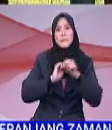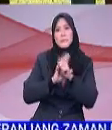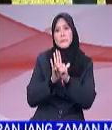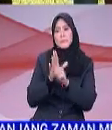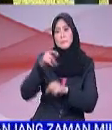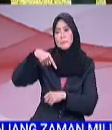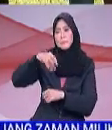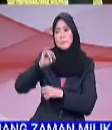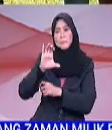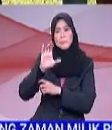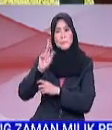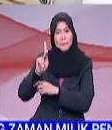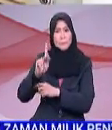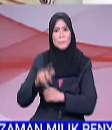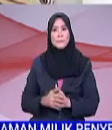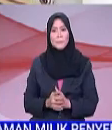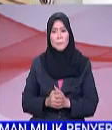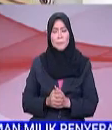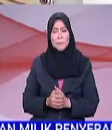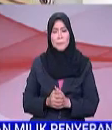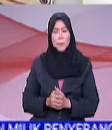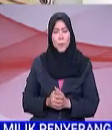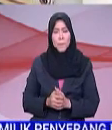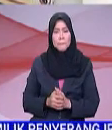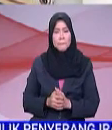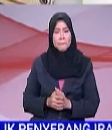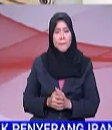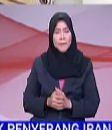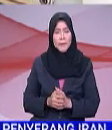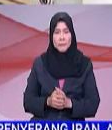kebangsaan PIK. Lebih mudah lah macam orang